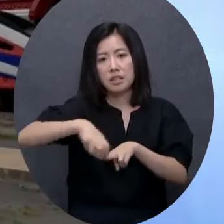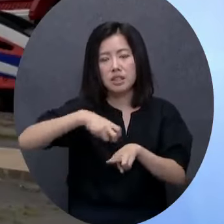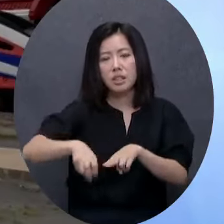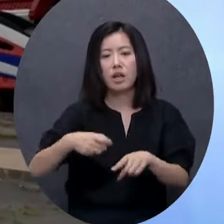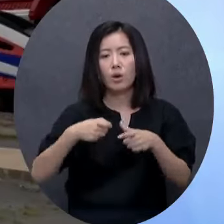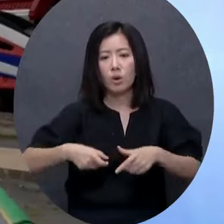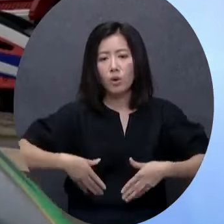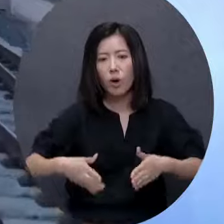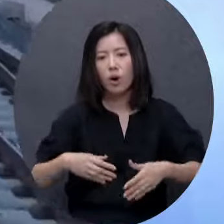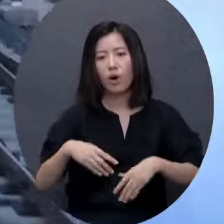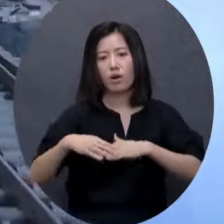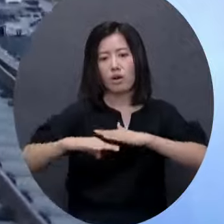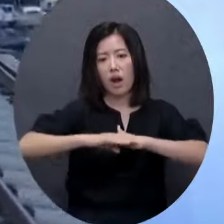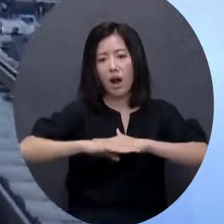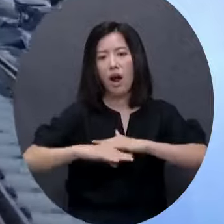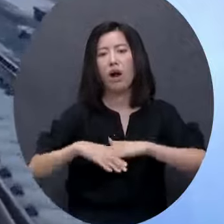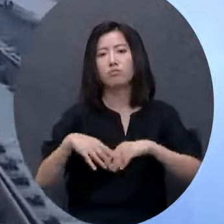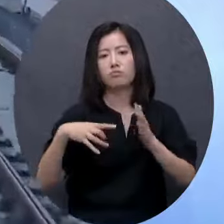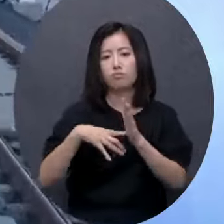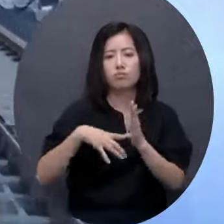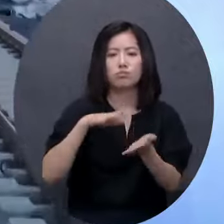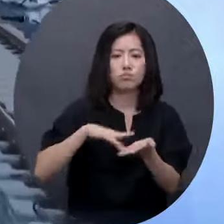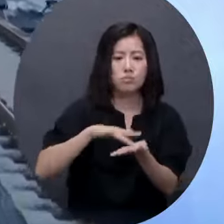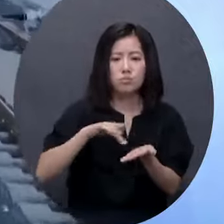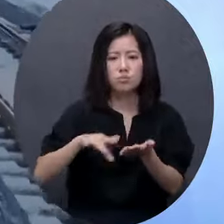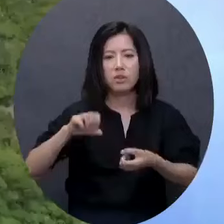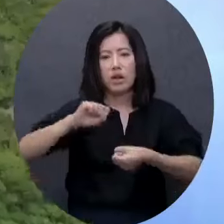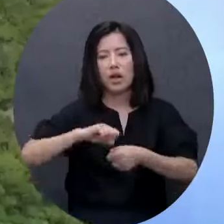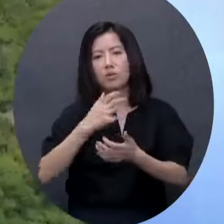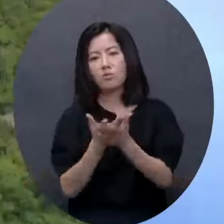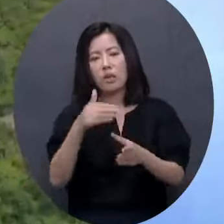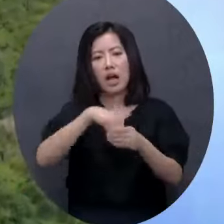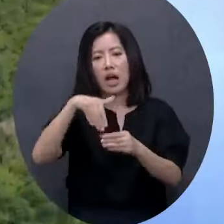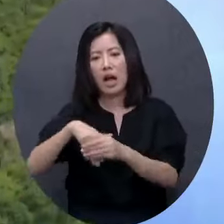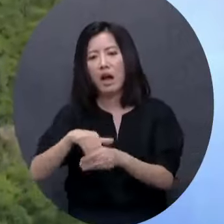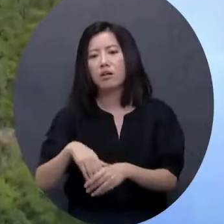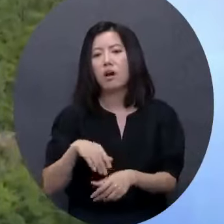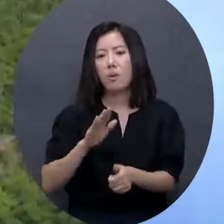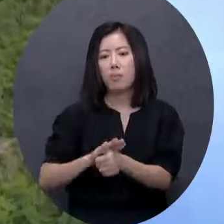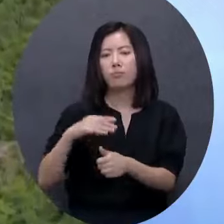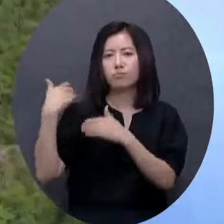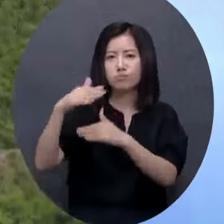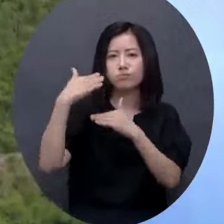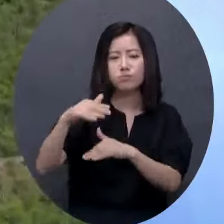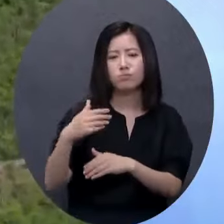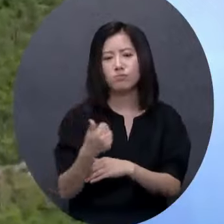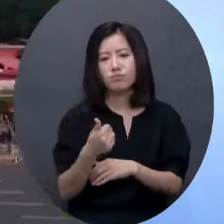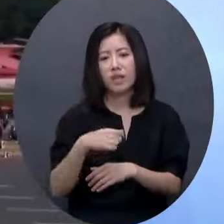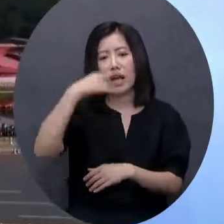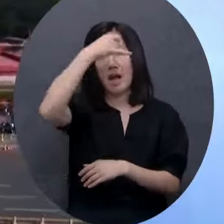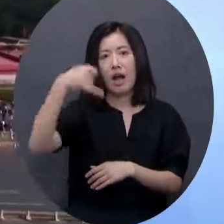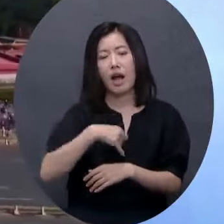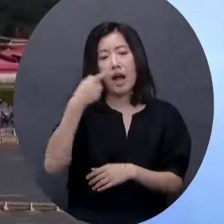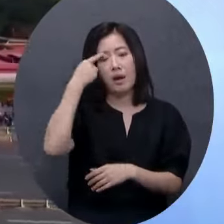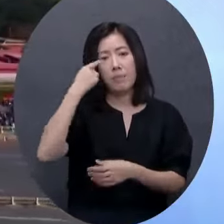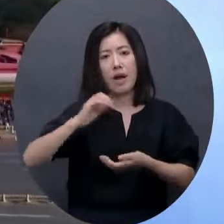路、港口、电网互通，加强产能投资合作，维护地区产供链稳定等。下一次澜湄合